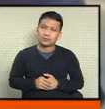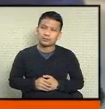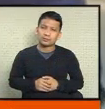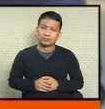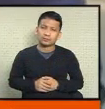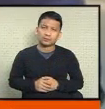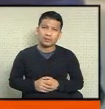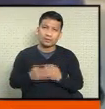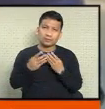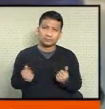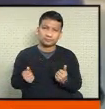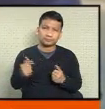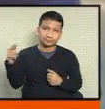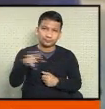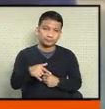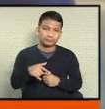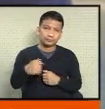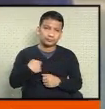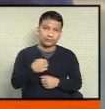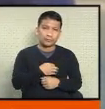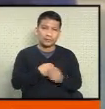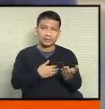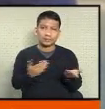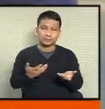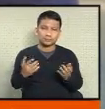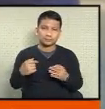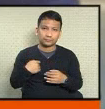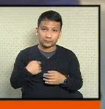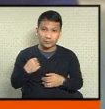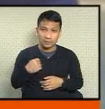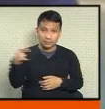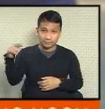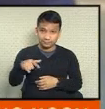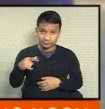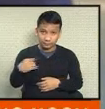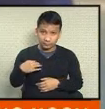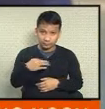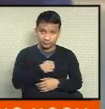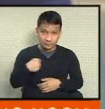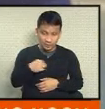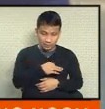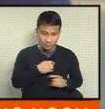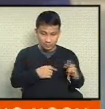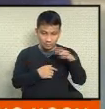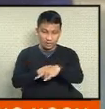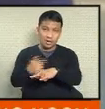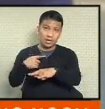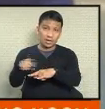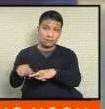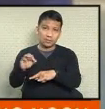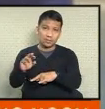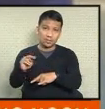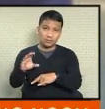Bok, nagkakaubusan na kasi ng flight attendants sa mga airlines. Yung mga flight attendants kasi na nagpunta doon sa mga lugar kung saan merong novel